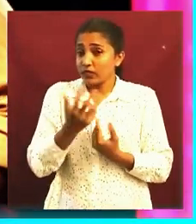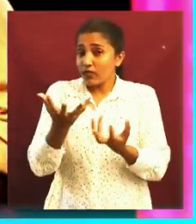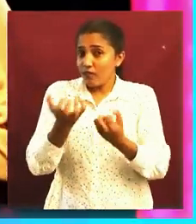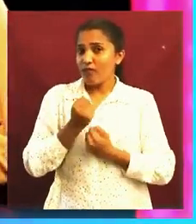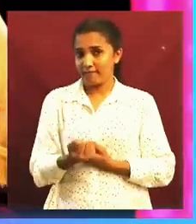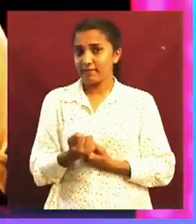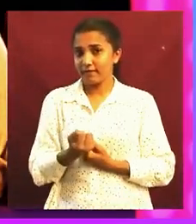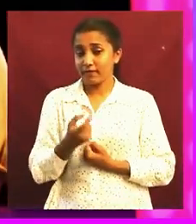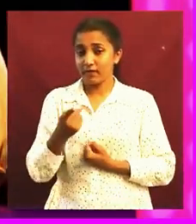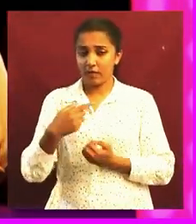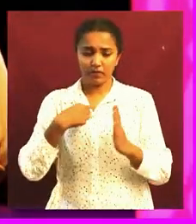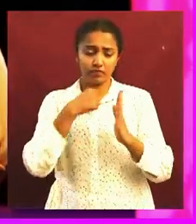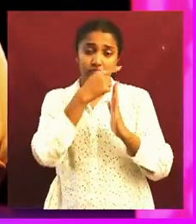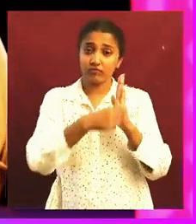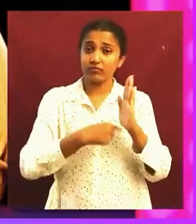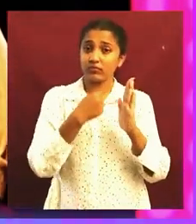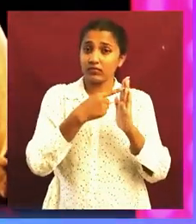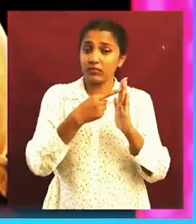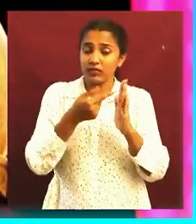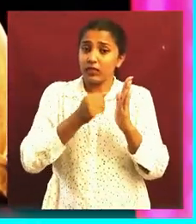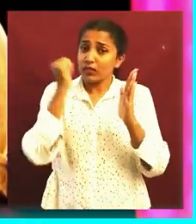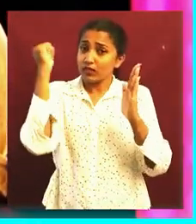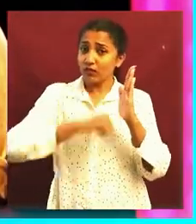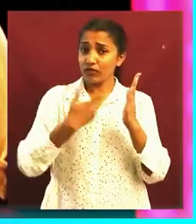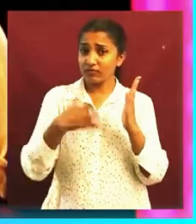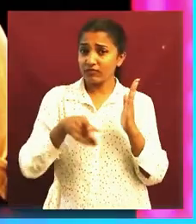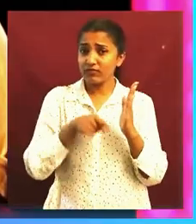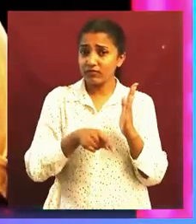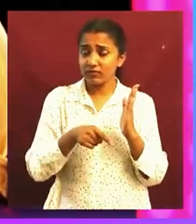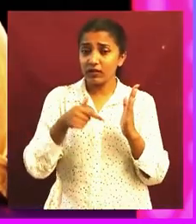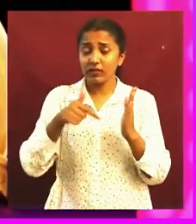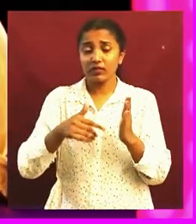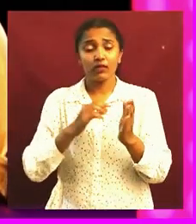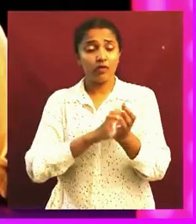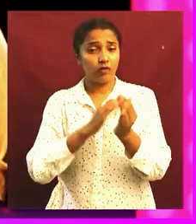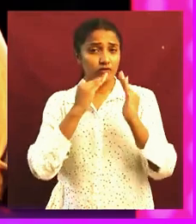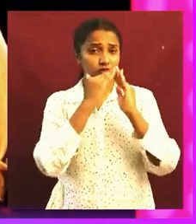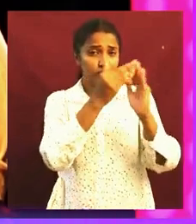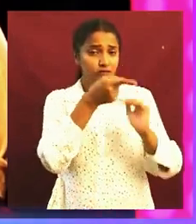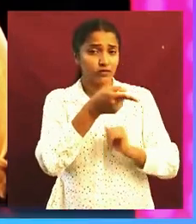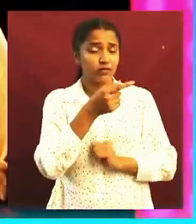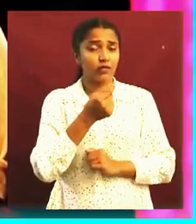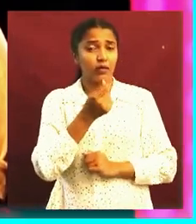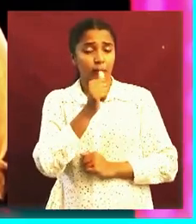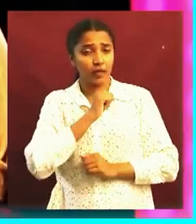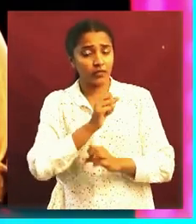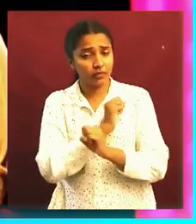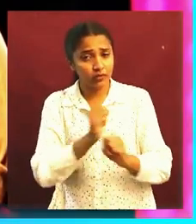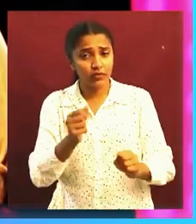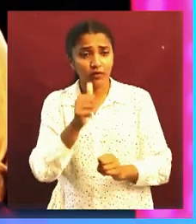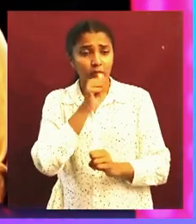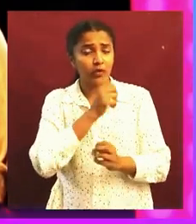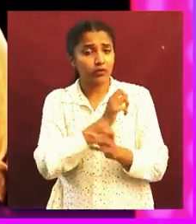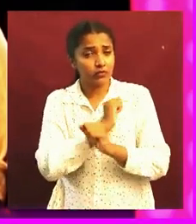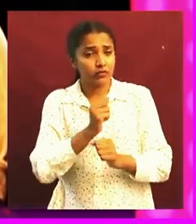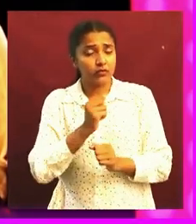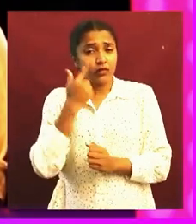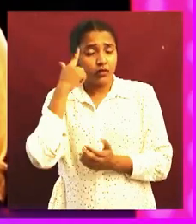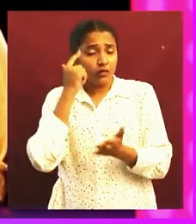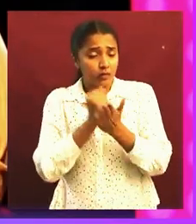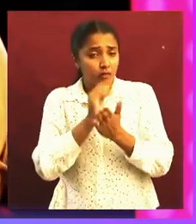வத்துபினம் அப்பே மாத்ருபூமி மே தத்துவ ஹிலப்பு அத இஸ்பிரிதால் பேத் நதுவ வேவுல வேட்ன லெடாந்தே